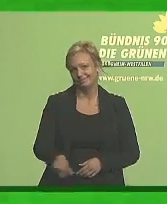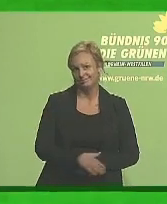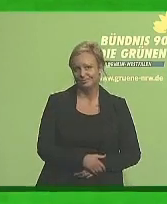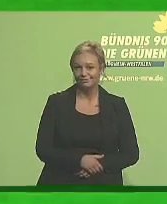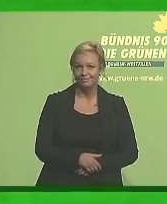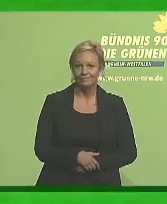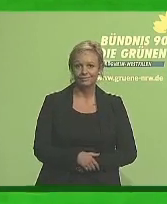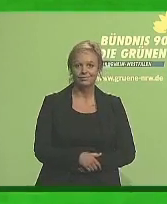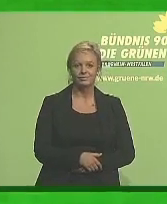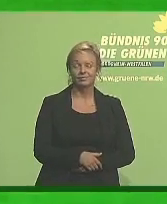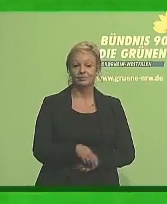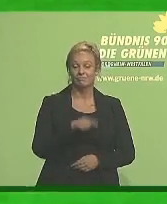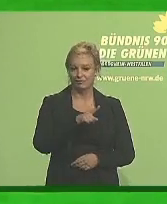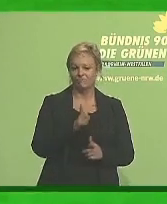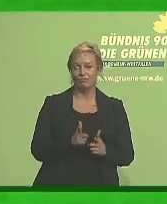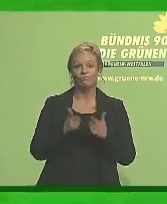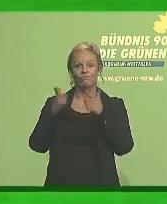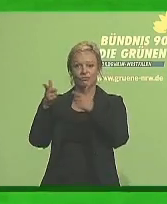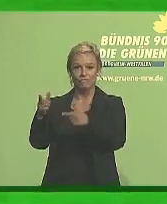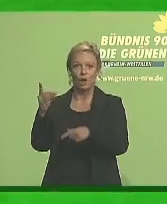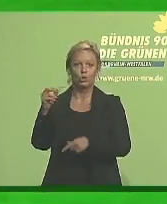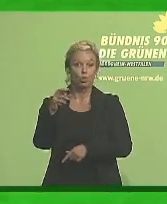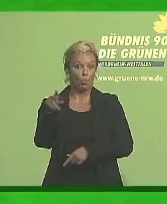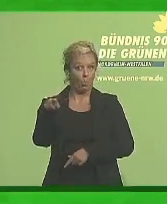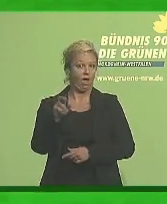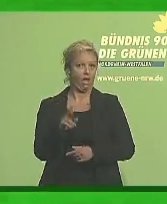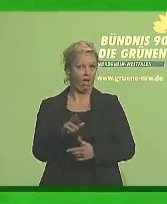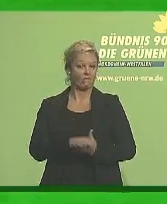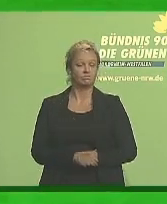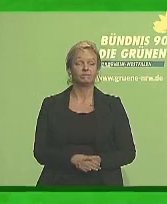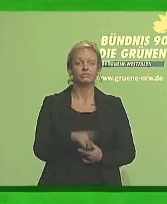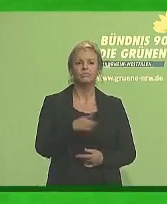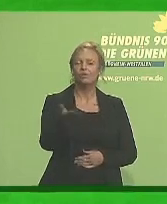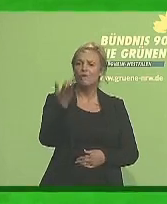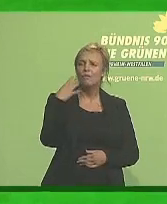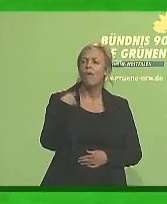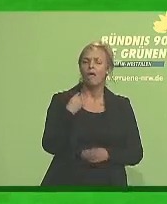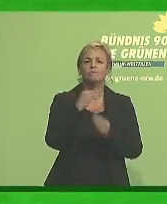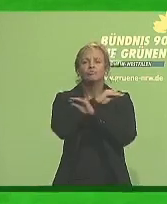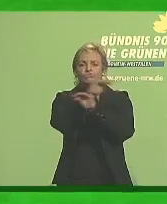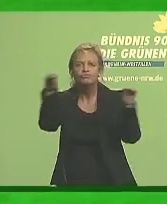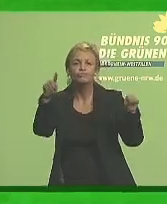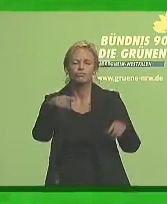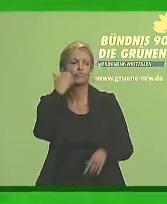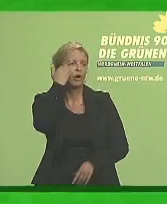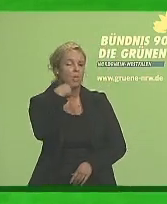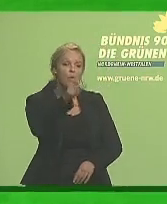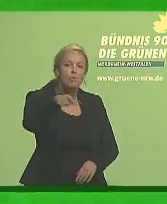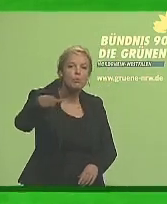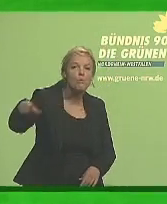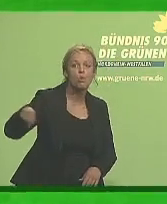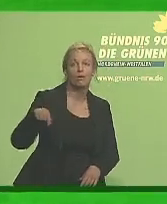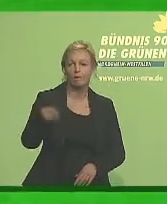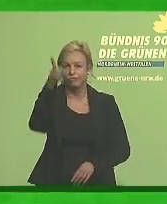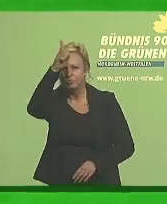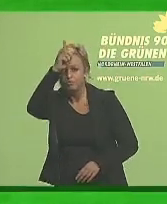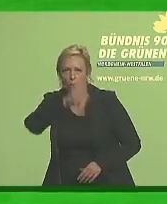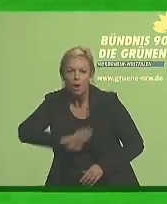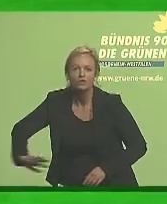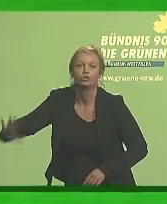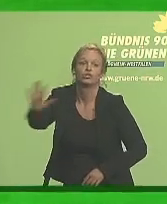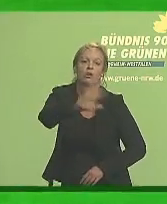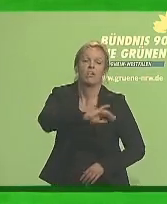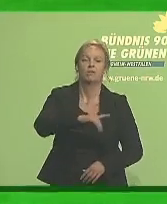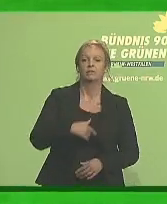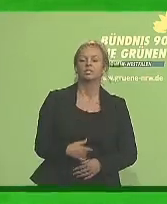Der fährt nach Doha, erklärt vorher, liebe Bürgerinnen und Bürger in Deutschland, ich würde